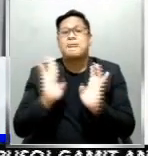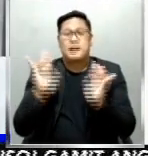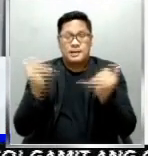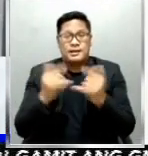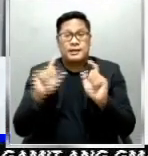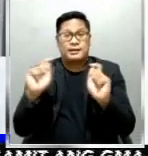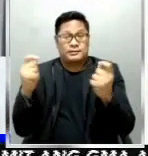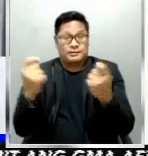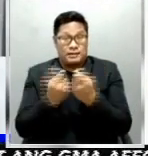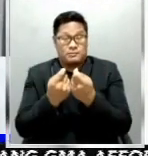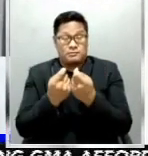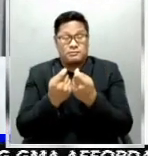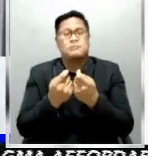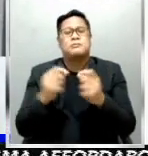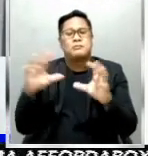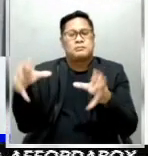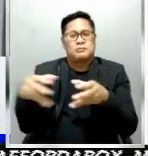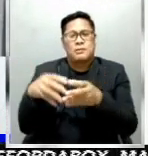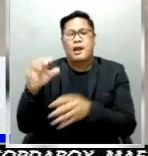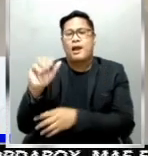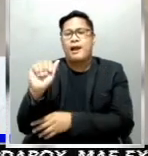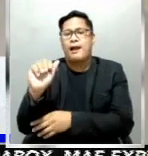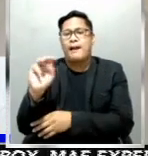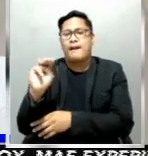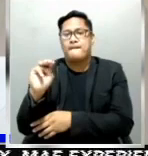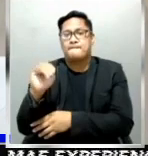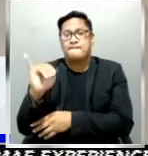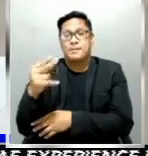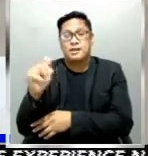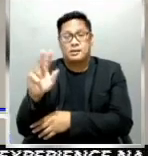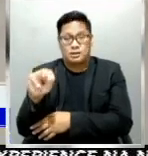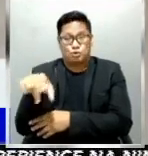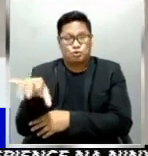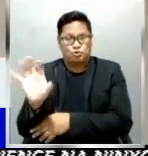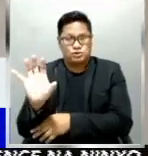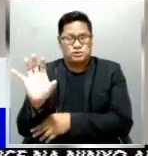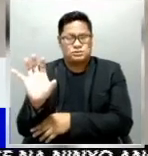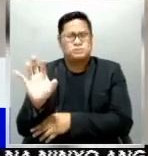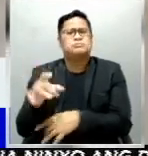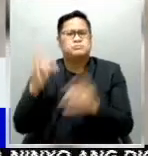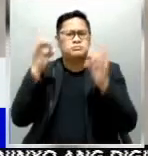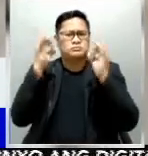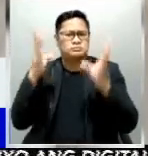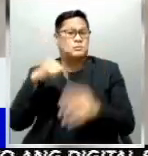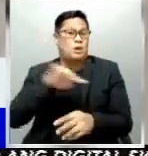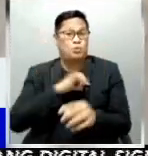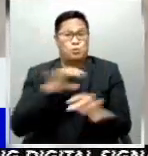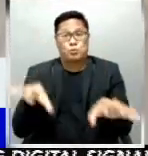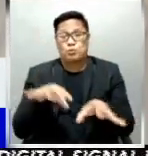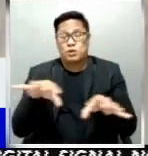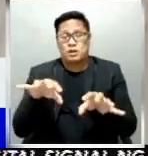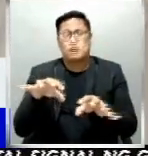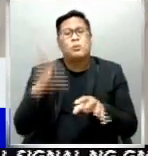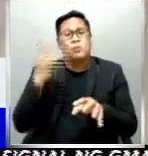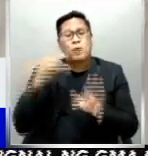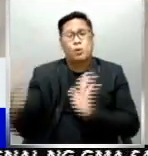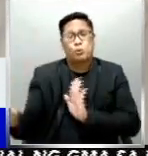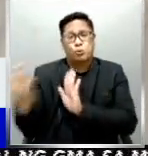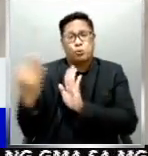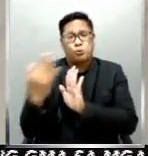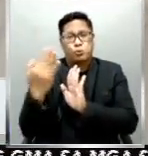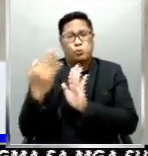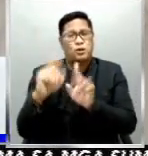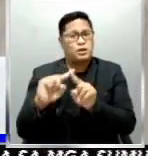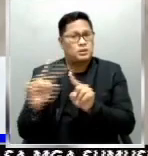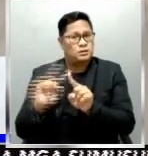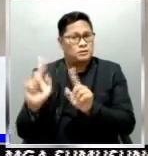BERT ng Barangay Amihan, Quezon City. Napakadelikado po kasi ang trabaho namin, kasi kung sino-sino pong makakaharap namin, baka po